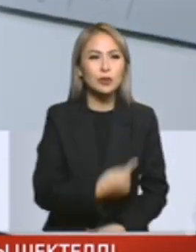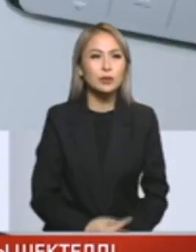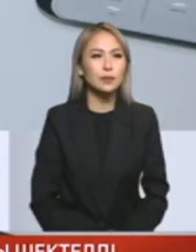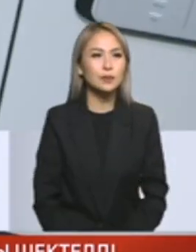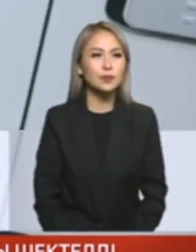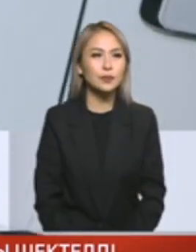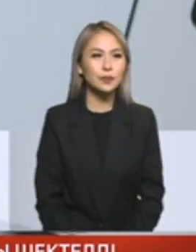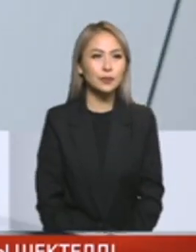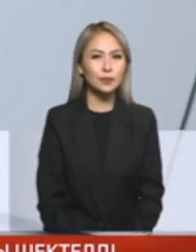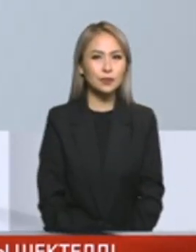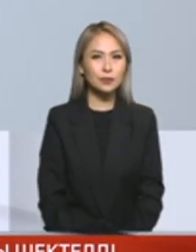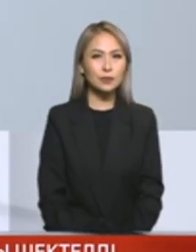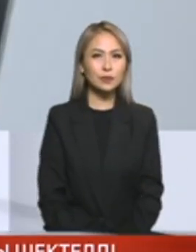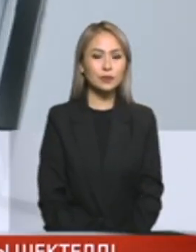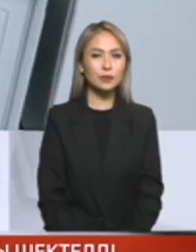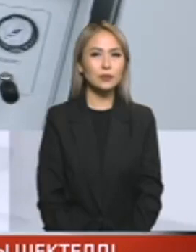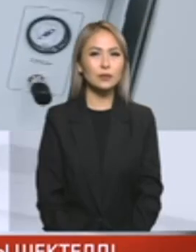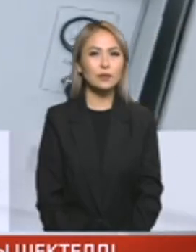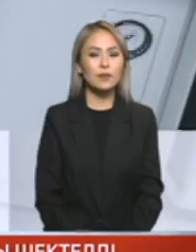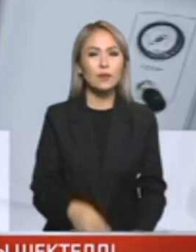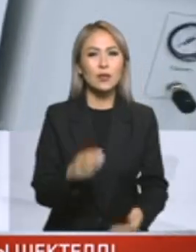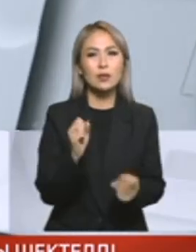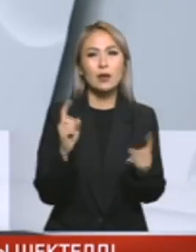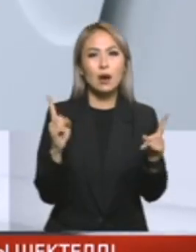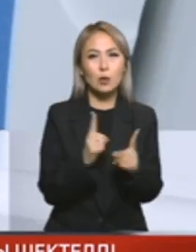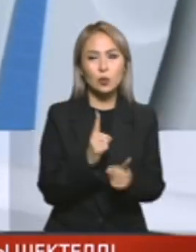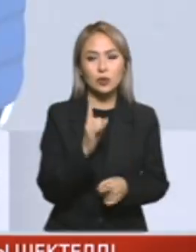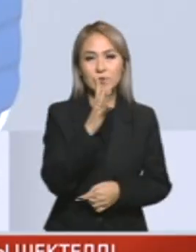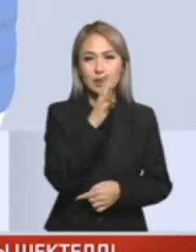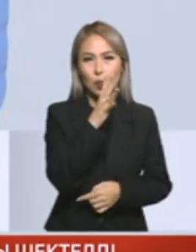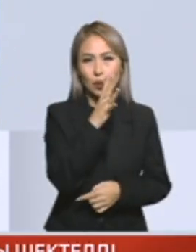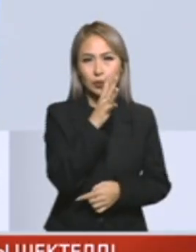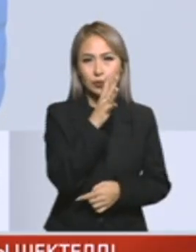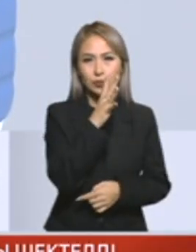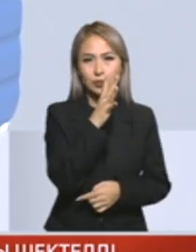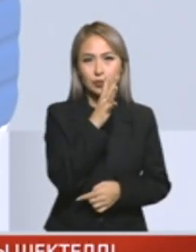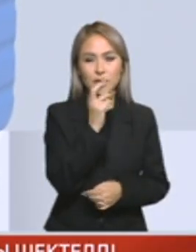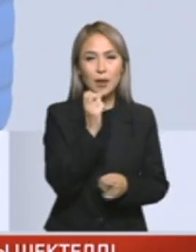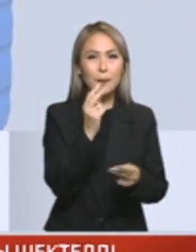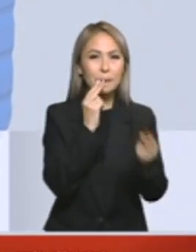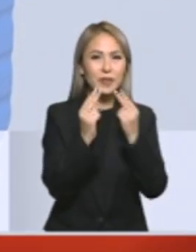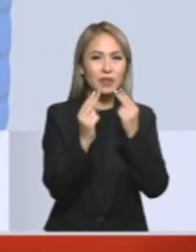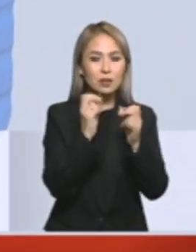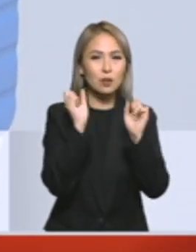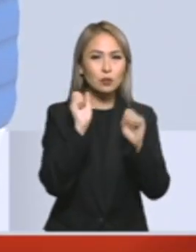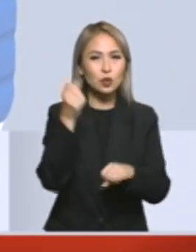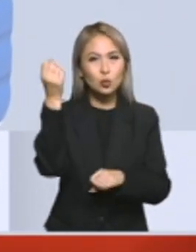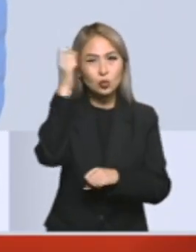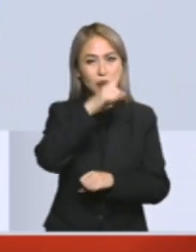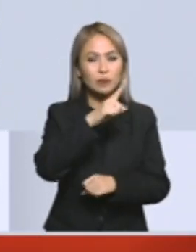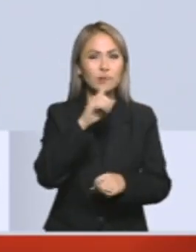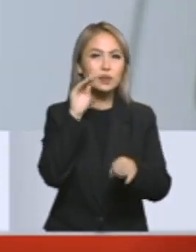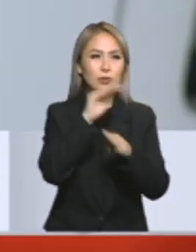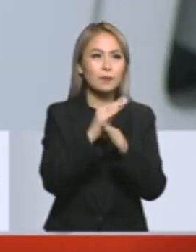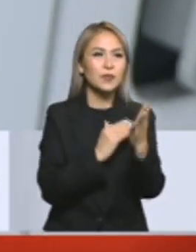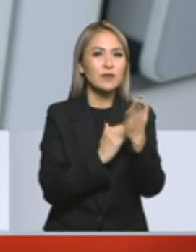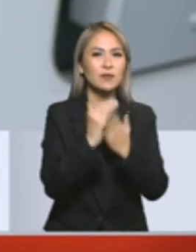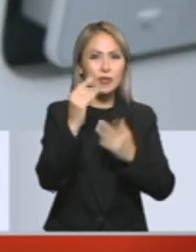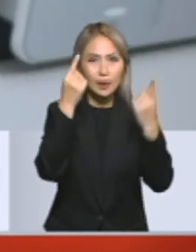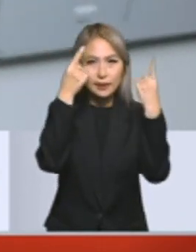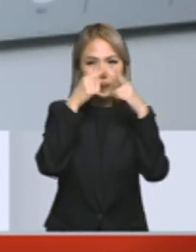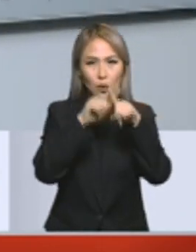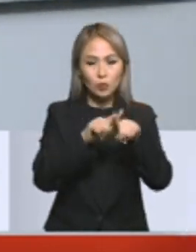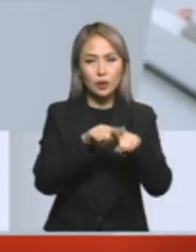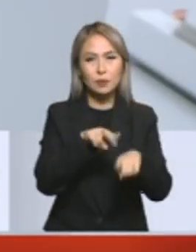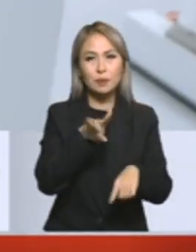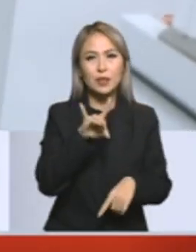современных анализаторов, позволяющих короткие сроки определить качество продуктов питания, арсенал нашей лаборатории пополнился высокотехнологичным